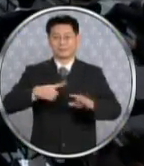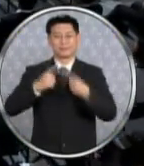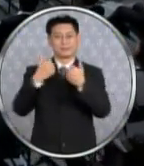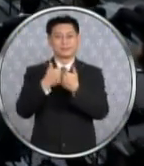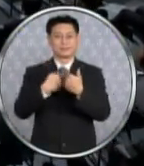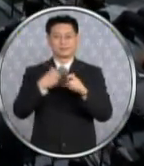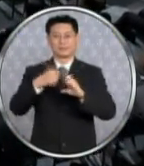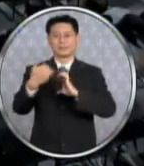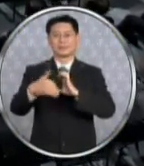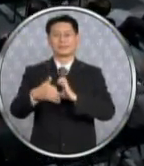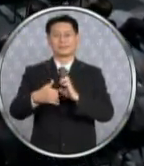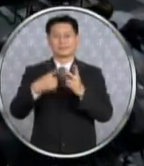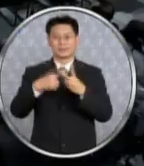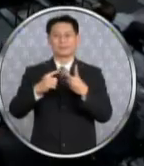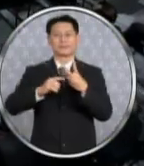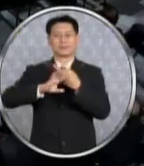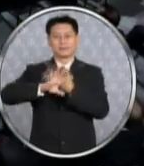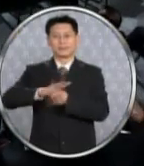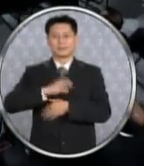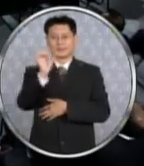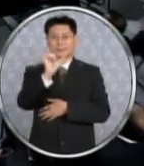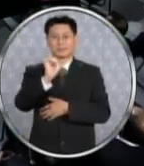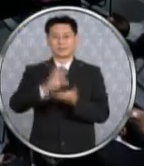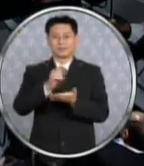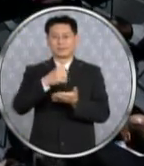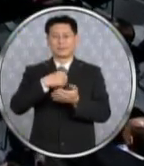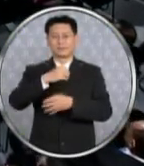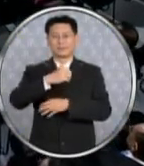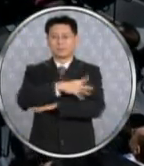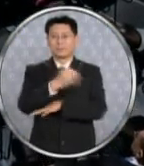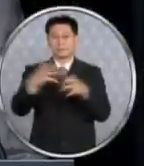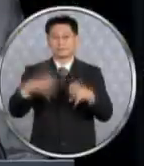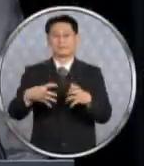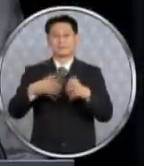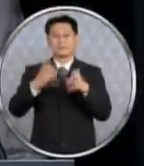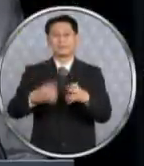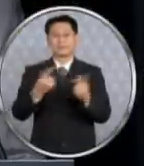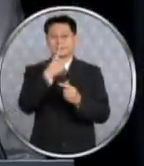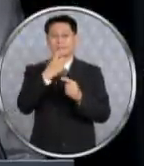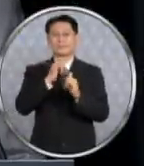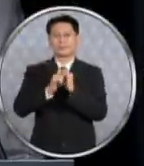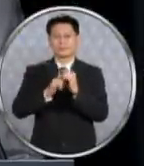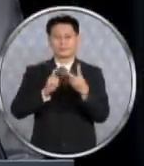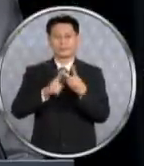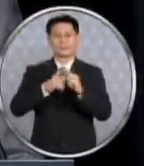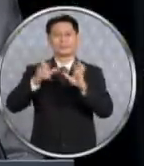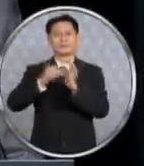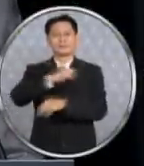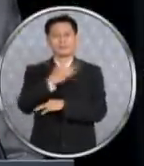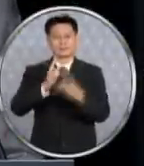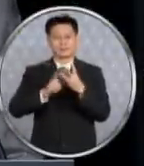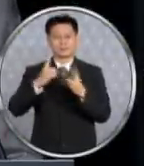是由公共电视和国内的五家媒体联合主办，包含中央通讯社、中国时